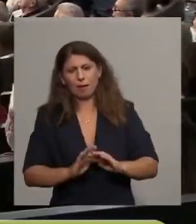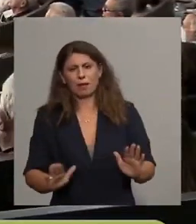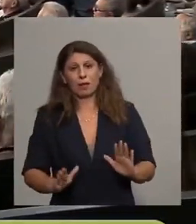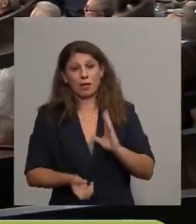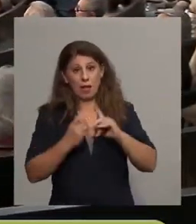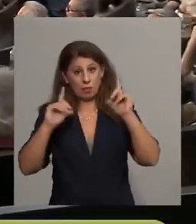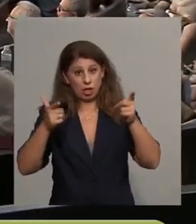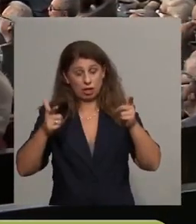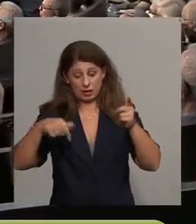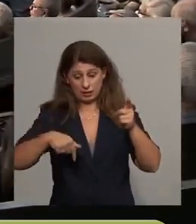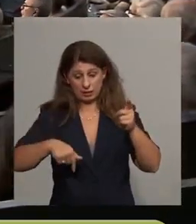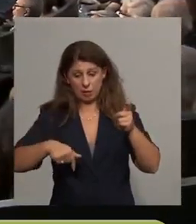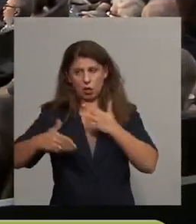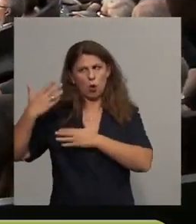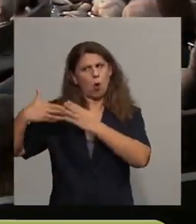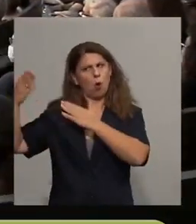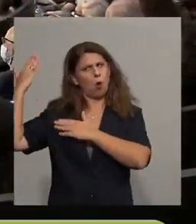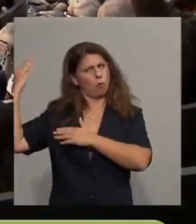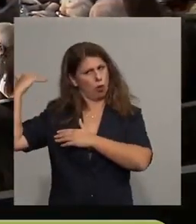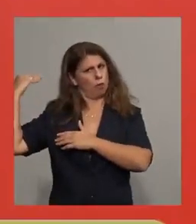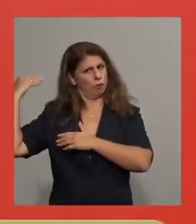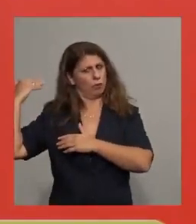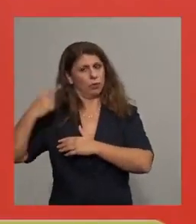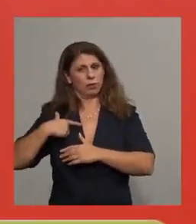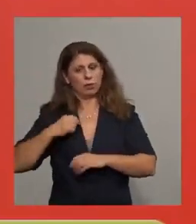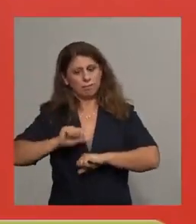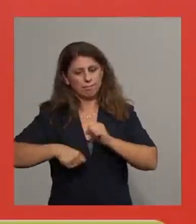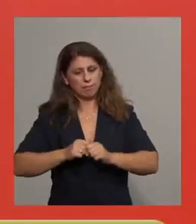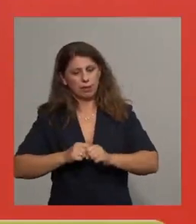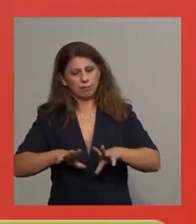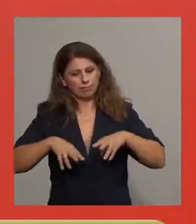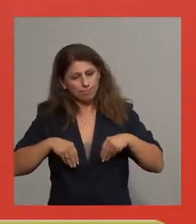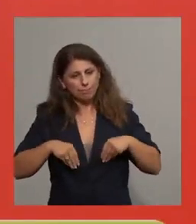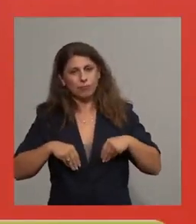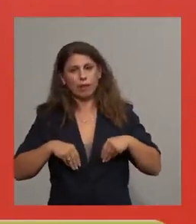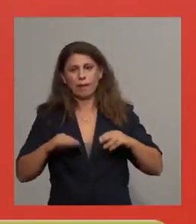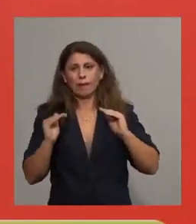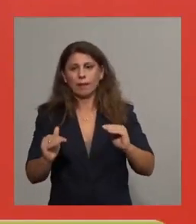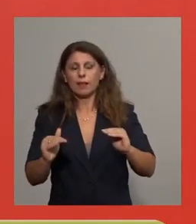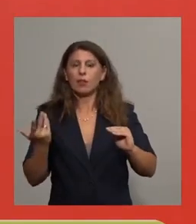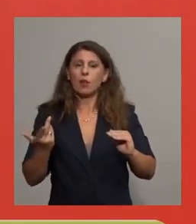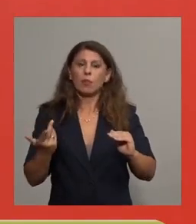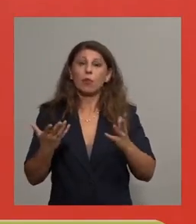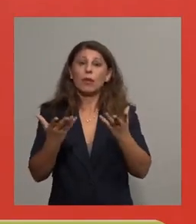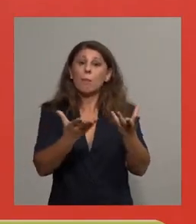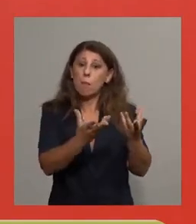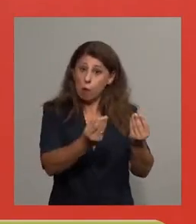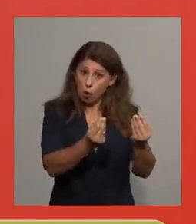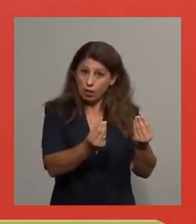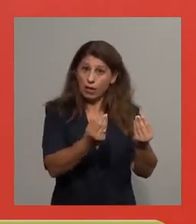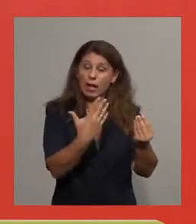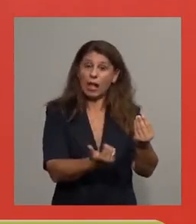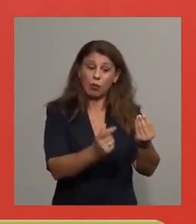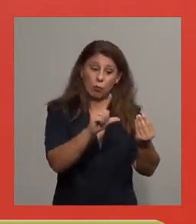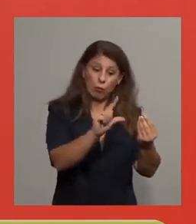σήμερα και όλοι οι προηγούμενοι προσπαθούν να μας πείσουν ότι η κατάσταση όπου οι πολλοί έχουν όλο